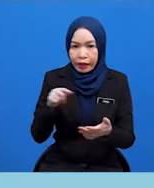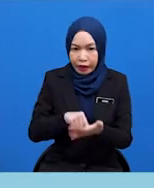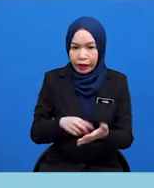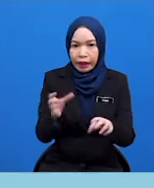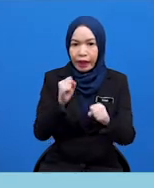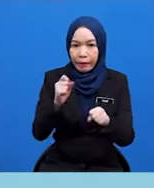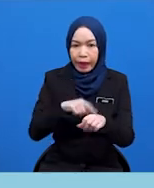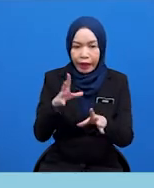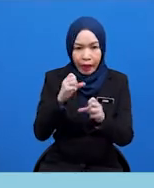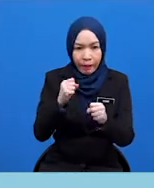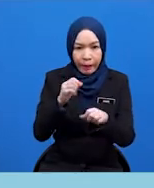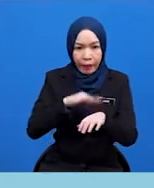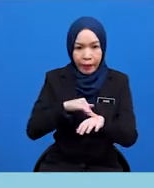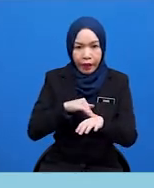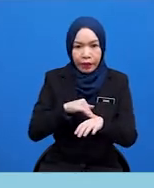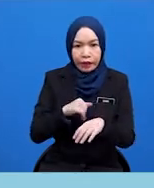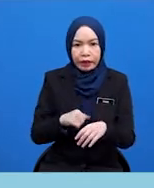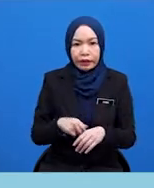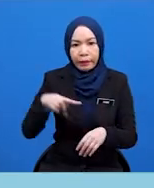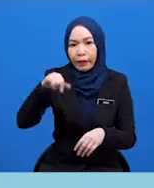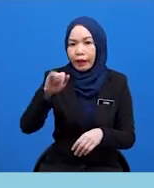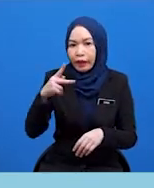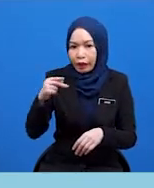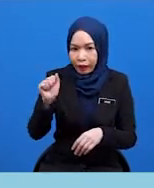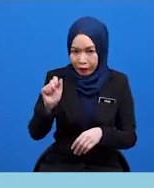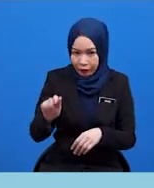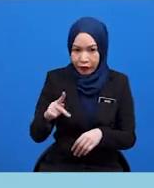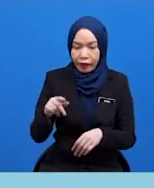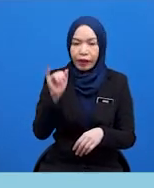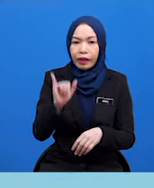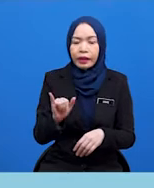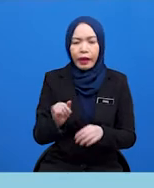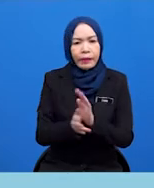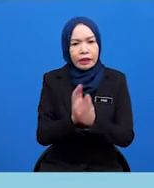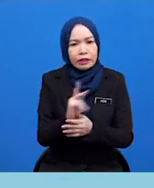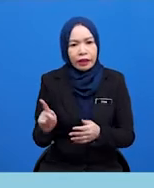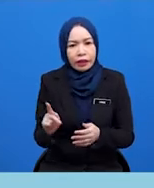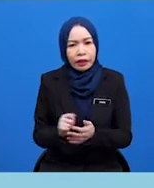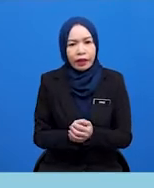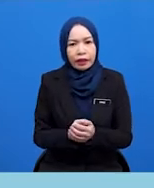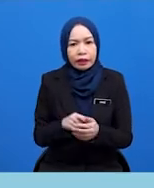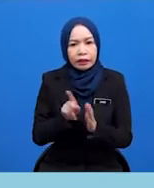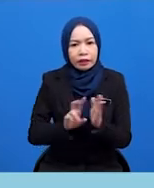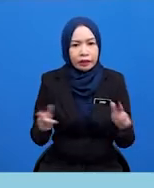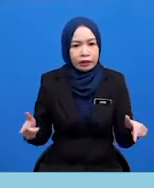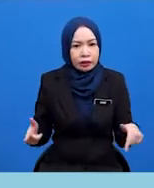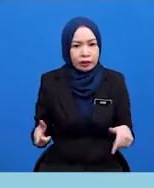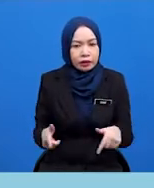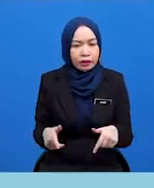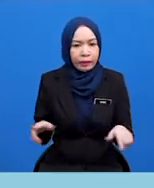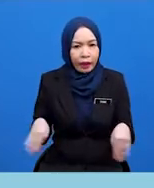kepada mana-mana pihak yang menyebabkan berlakunya masalah berkaitan